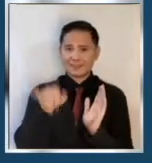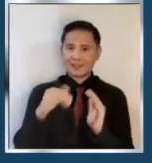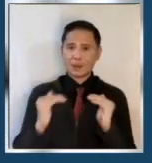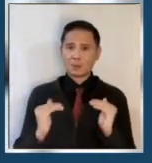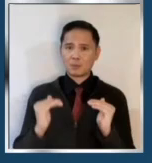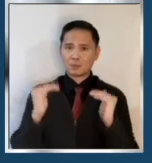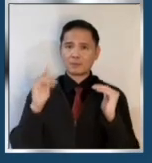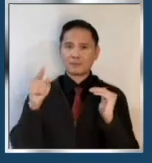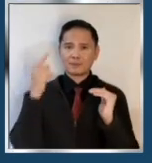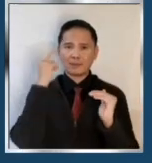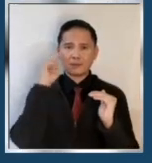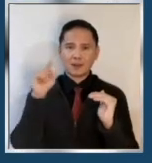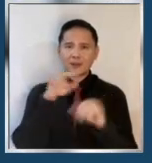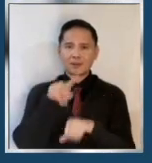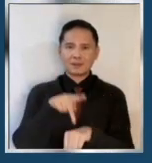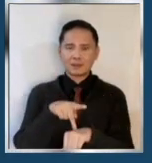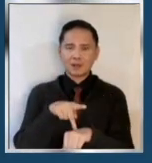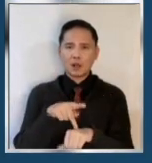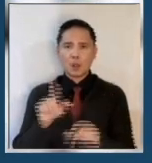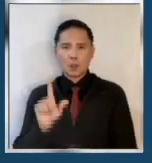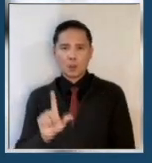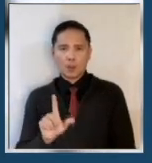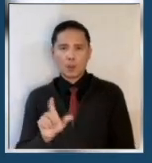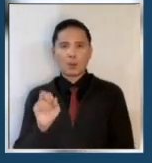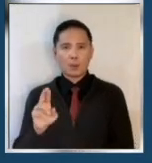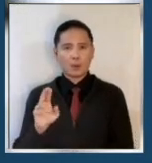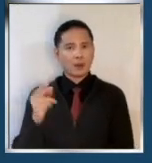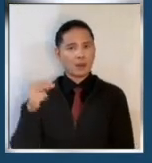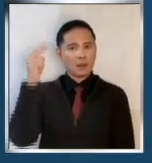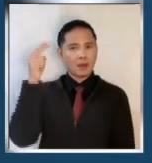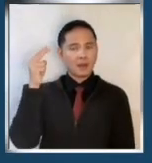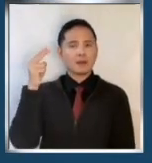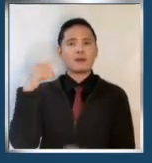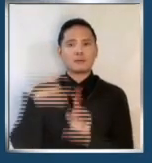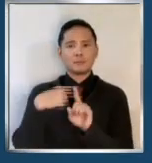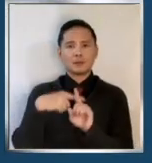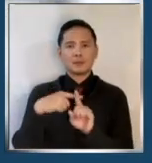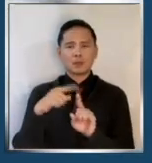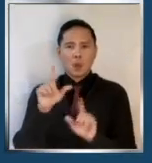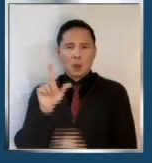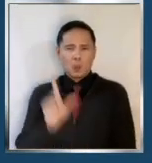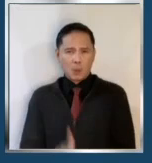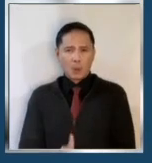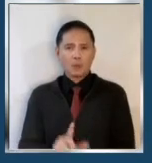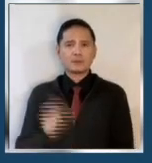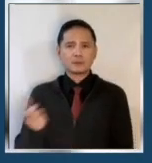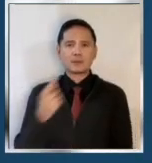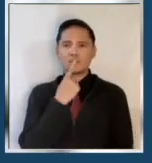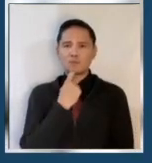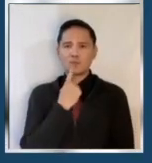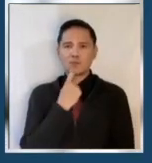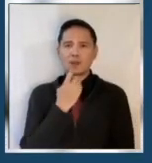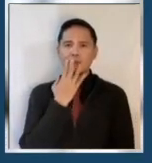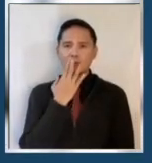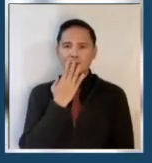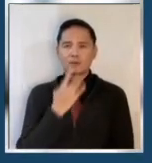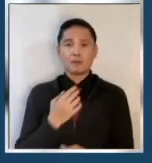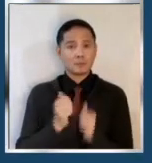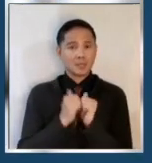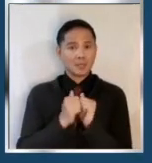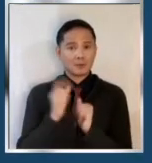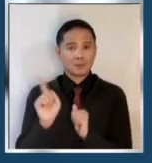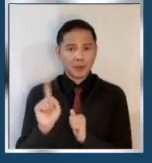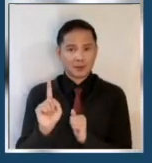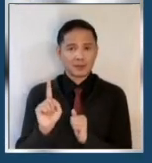napakababa o yung mababa muna, kulay dilaw. At yung napakababa, yan naman yung kulay pula. Ano ibig sabihin yan? Yung pong mga lugar